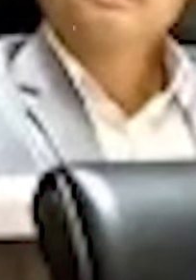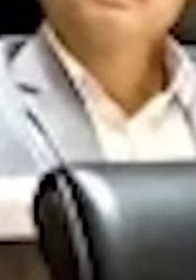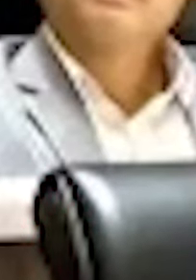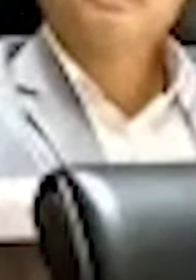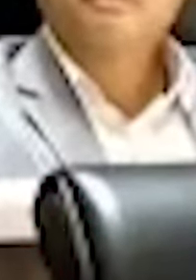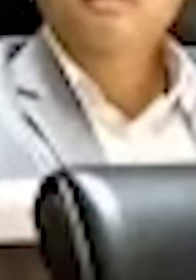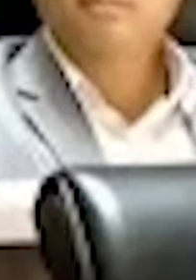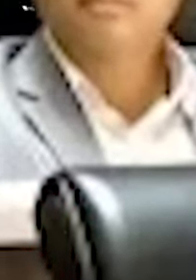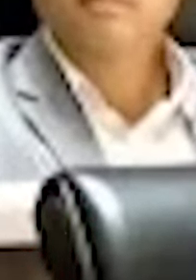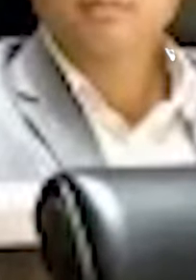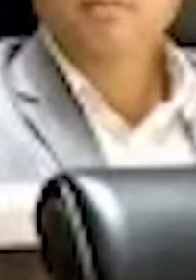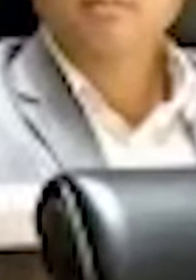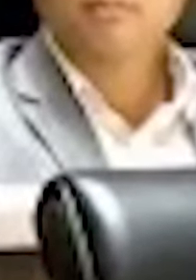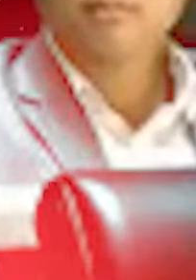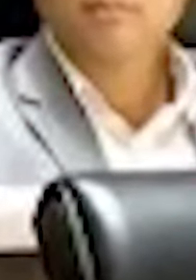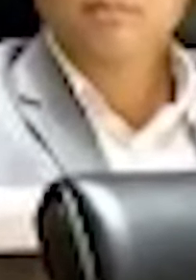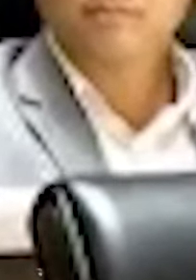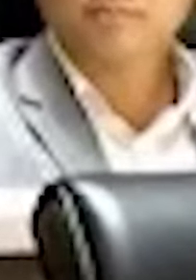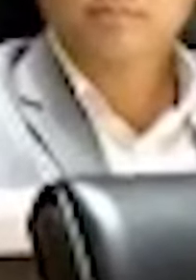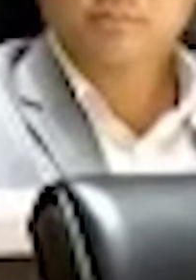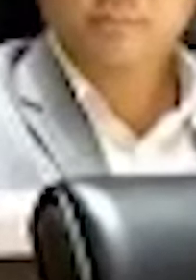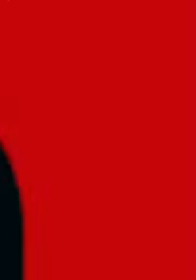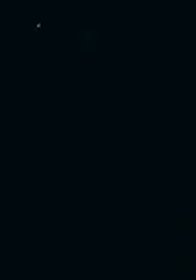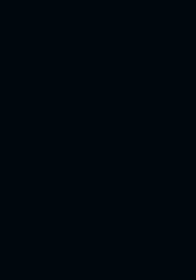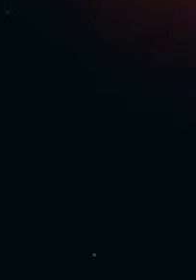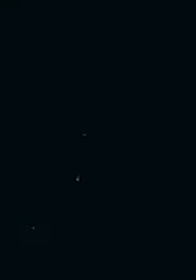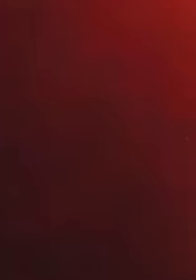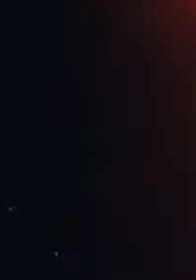ยังมีสถานะครบถ้วนสมบูรณ์ทุกประการ